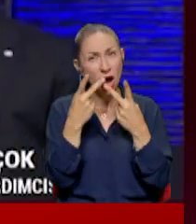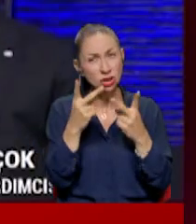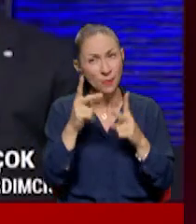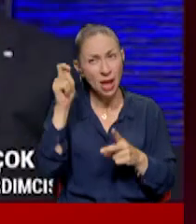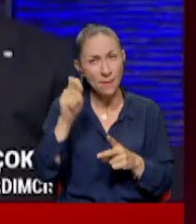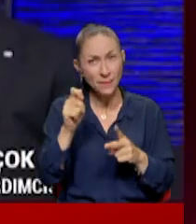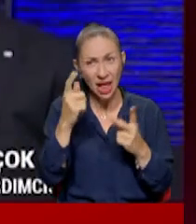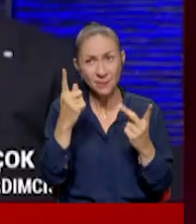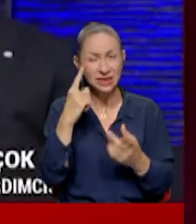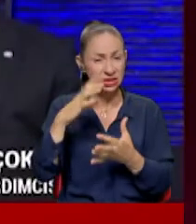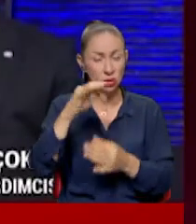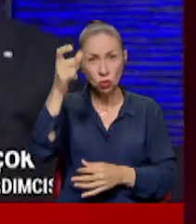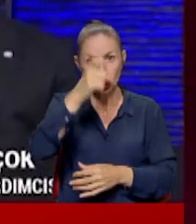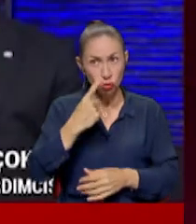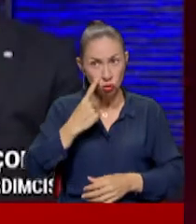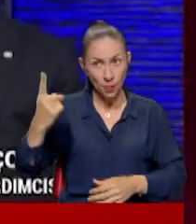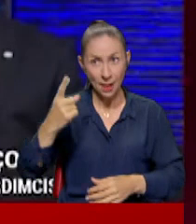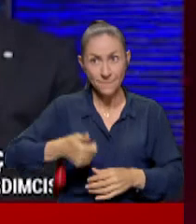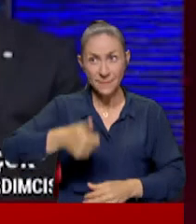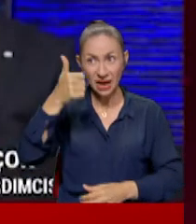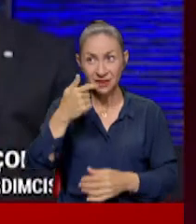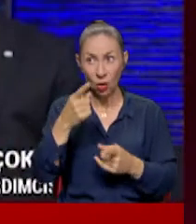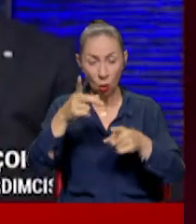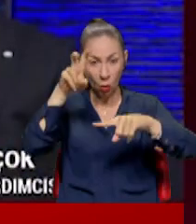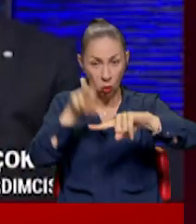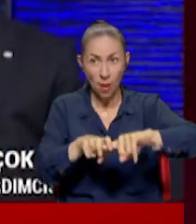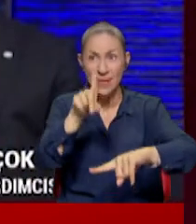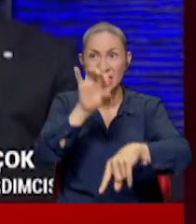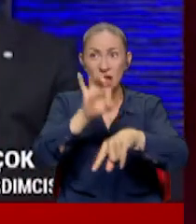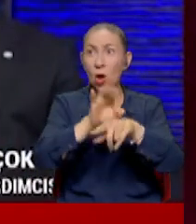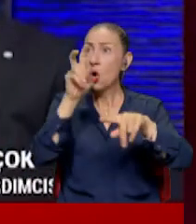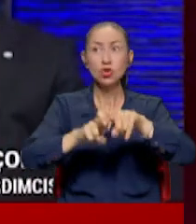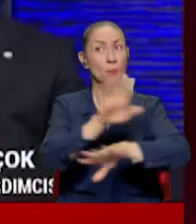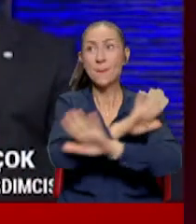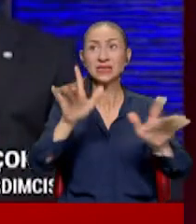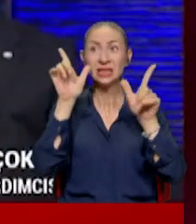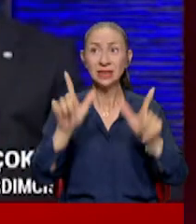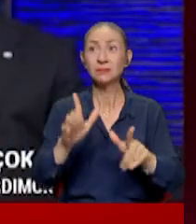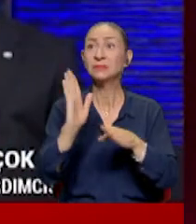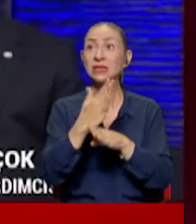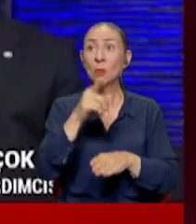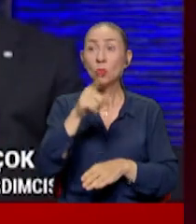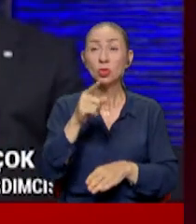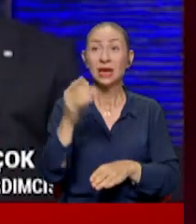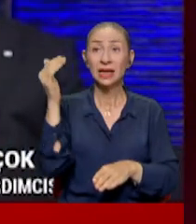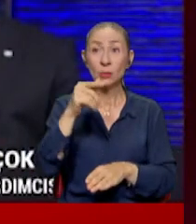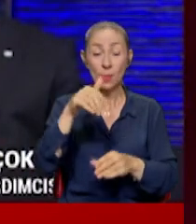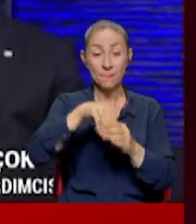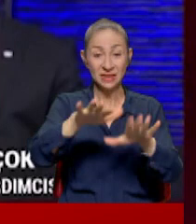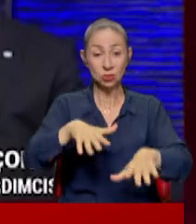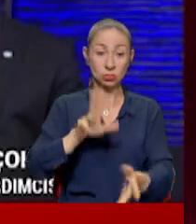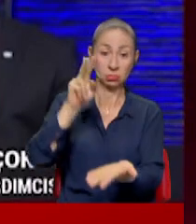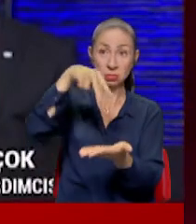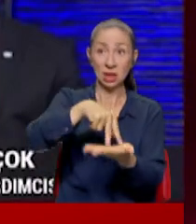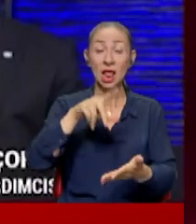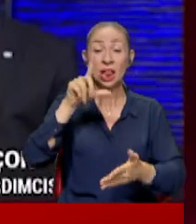açıklamayı yapabilen bir zatın Türkiye Cumhuriyeti'nin bakanı diye o koltukta bir dakika bile oturamaması gerekir. Çünkü bu da geldi bu meclisin